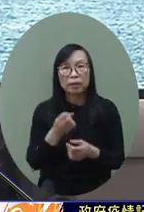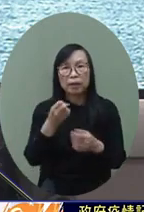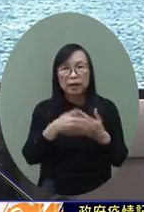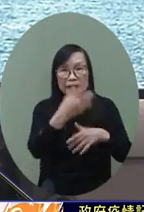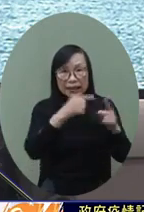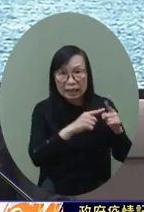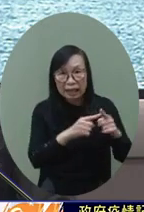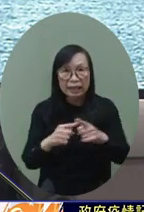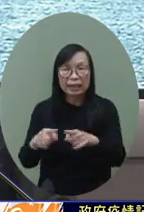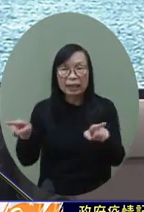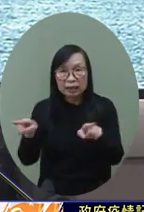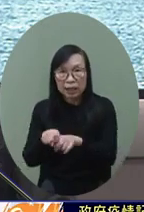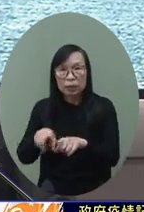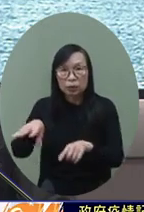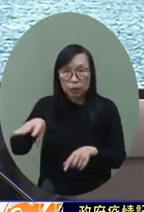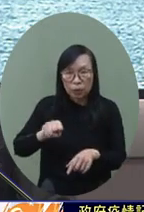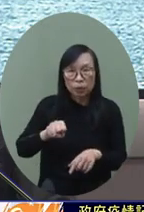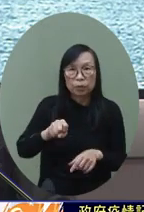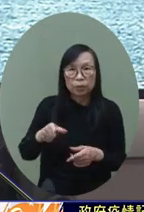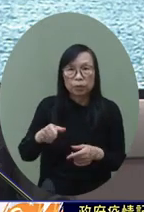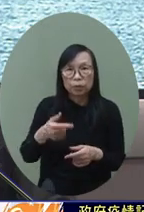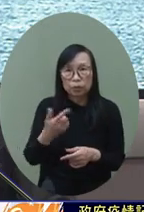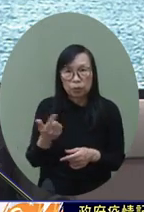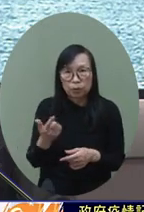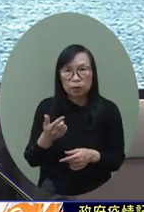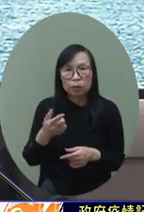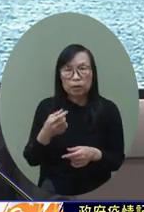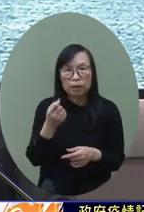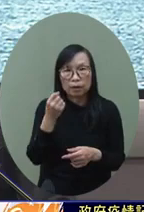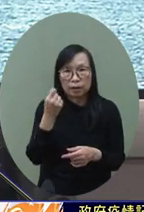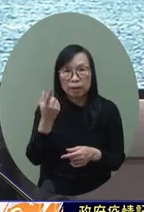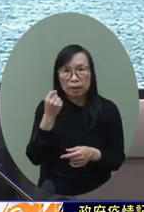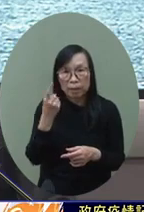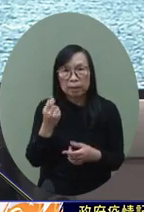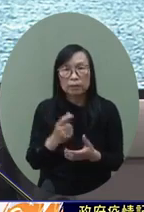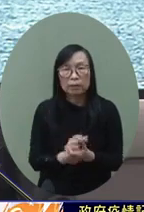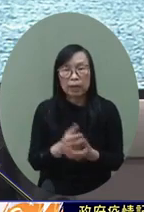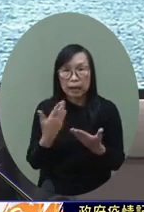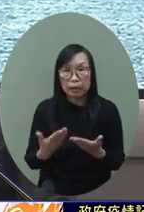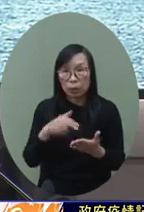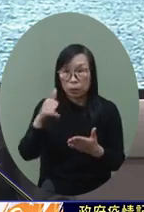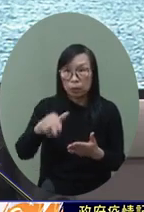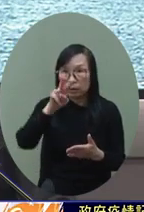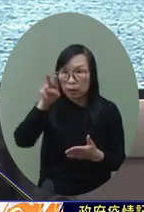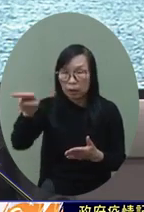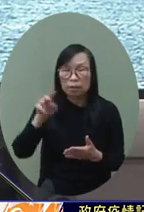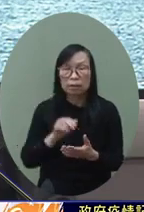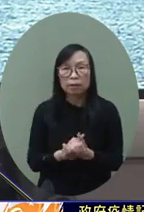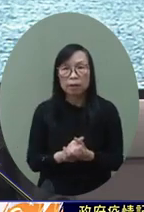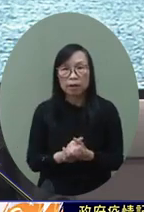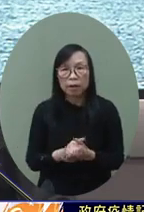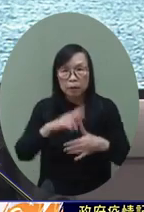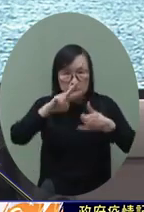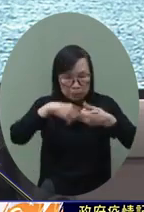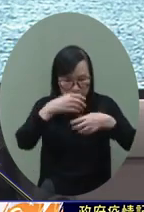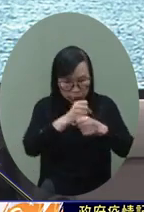民可以共用嘅位係都幾多同埋明顯嘅，所以佢哋現場睇嘅時候咧，本應係驗一個有